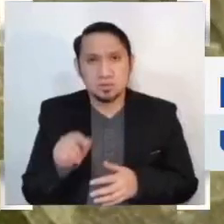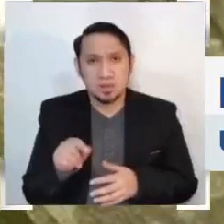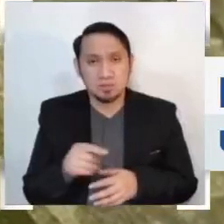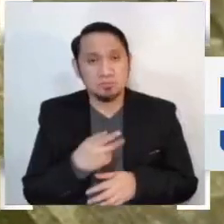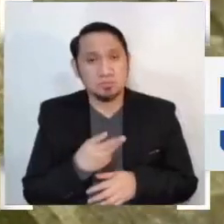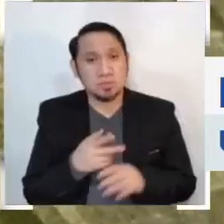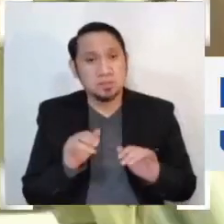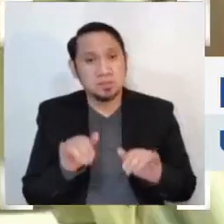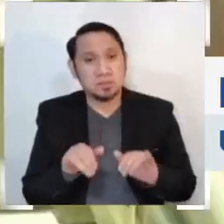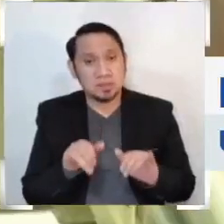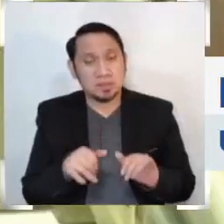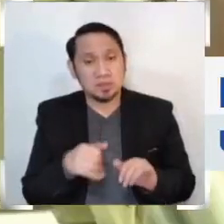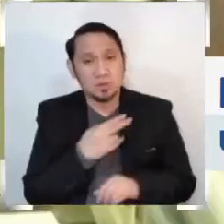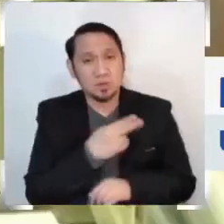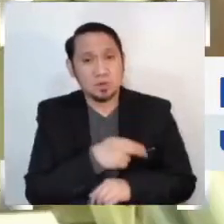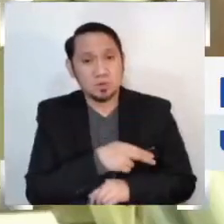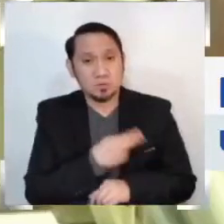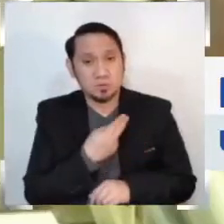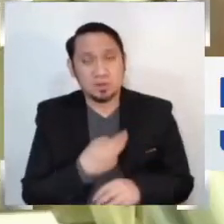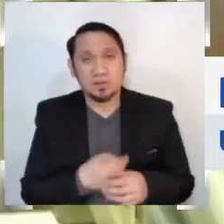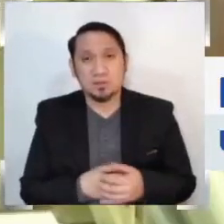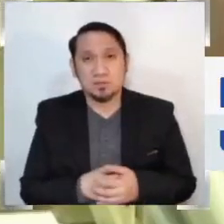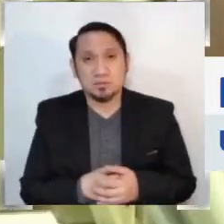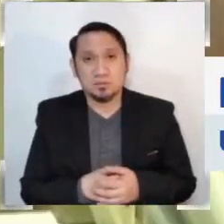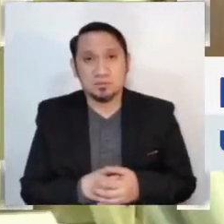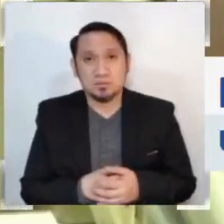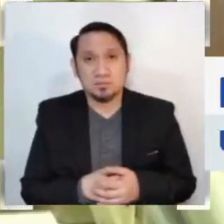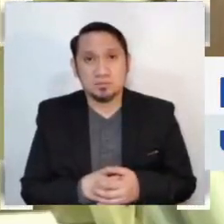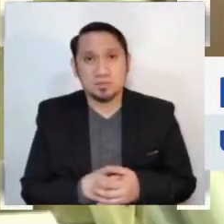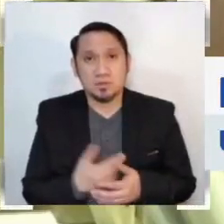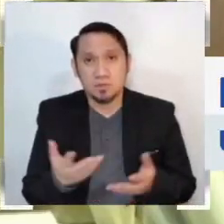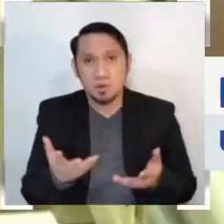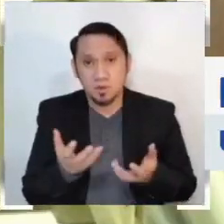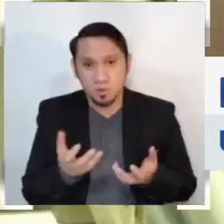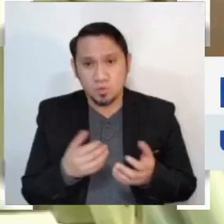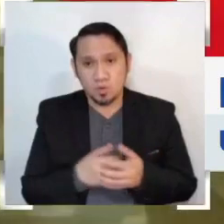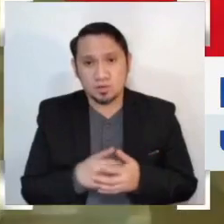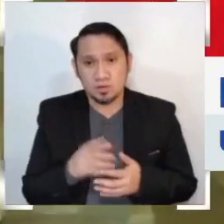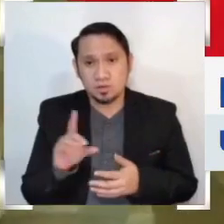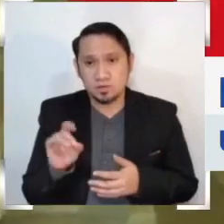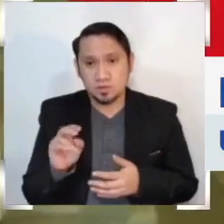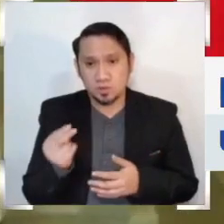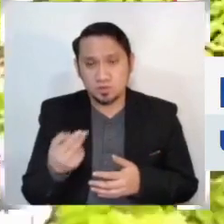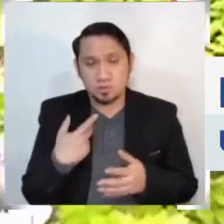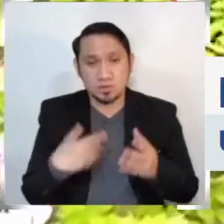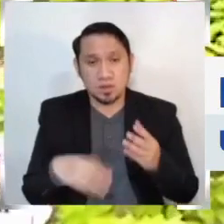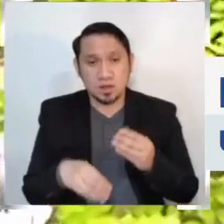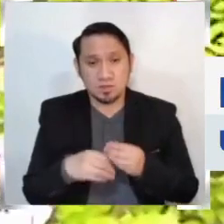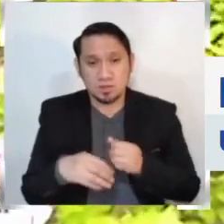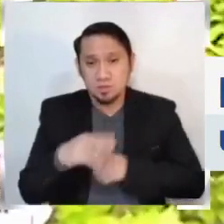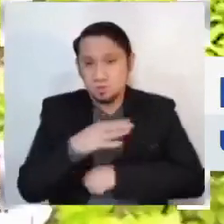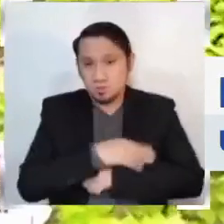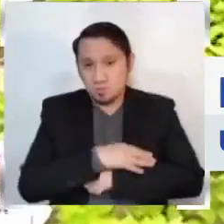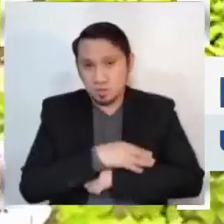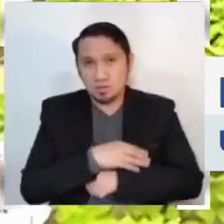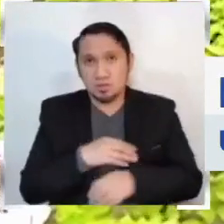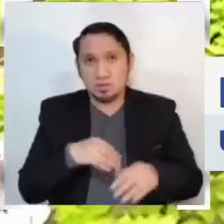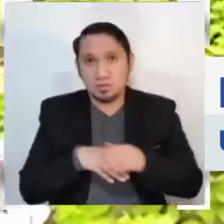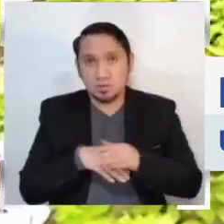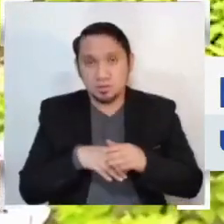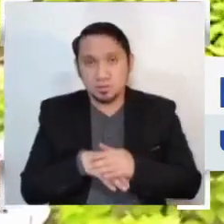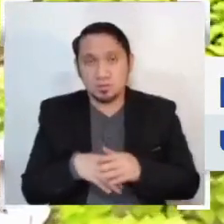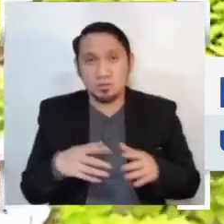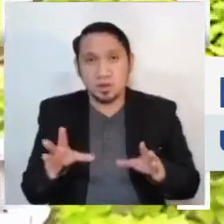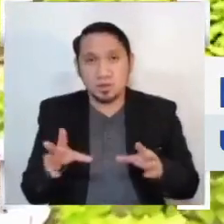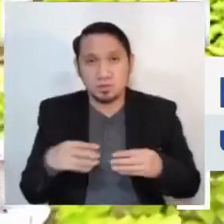sa St. John the Cross Hospital kahit gusto sanang mapayagan ng DOH na madagdagan ng bed capacity para makatanggap sila ng